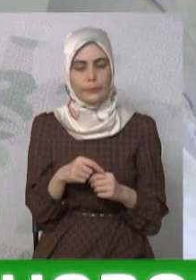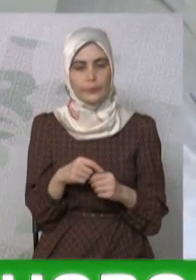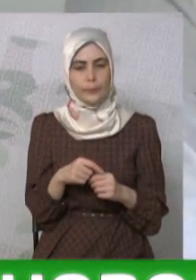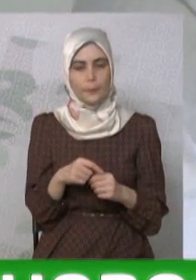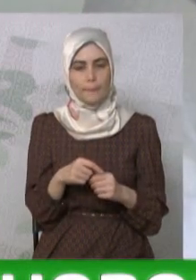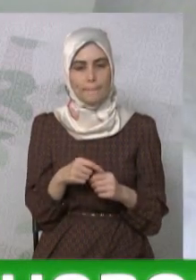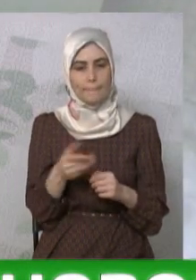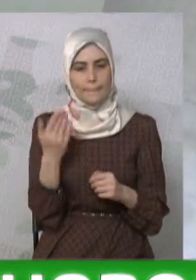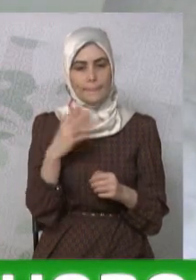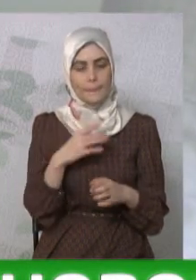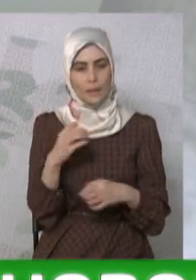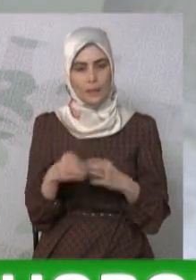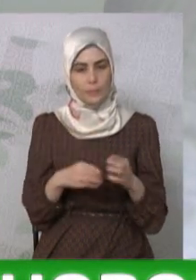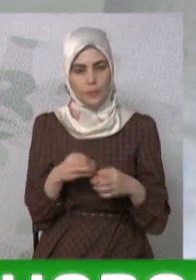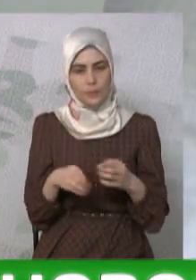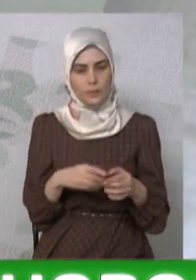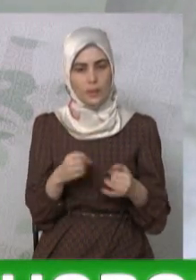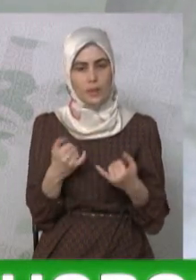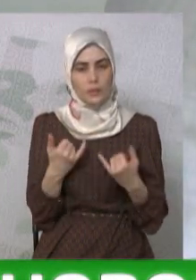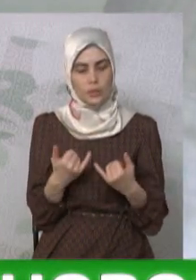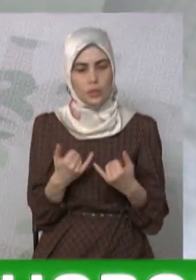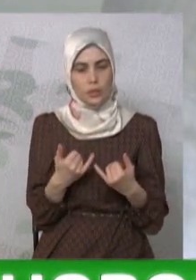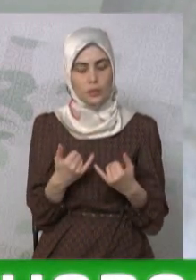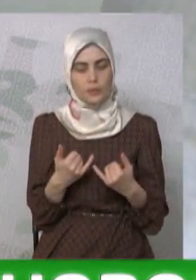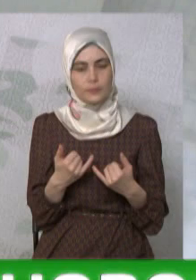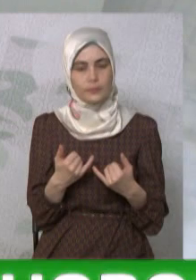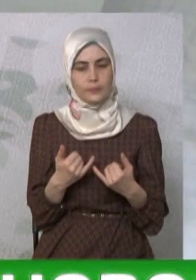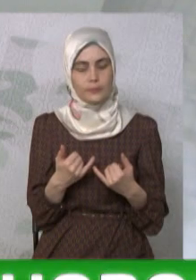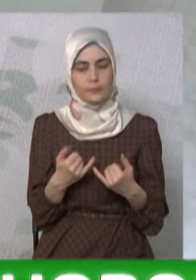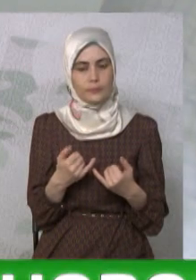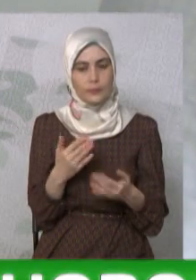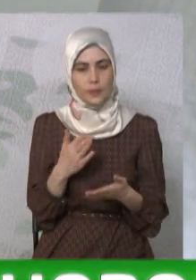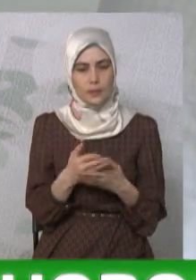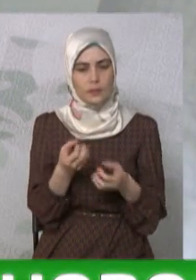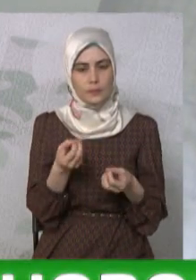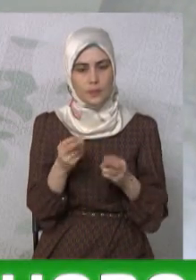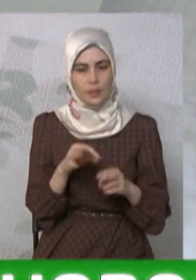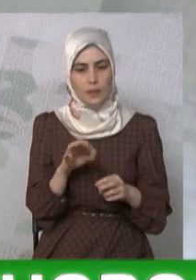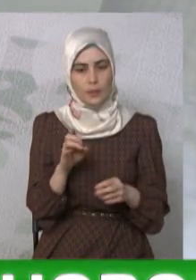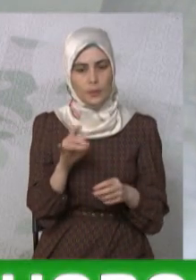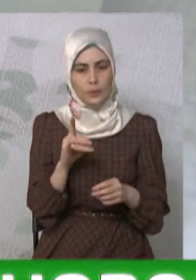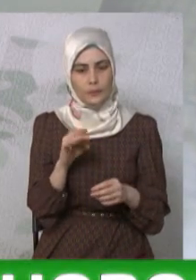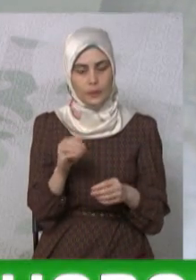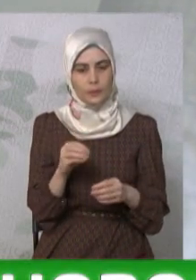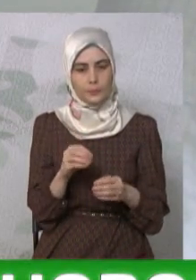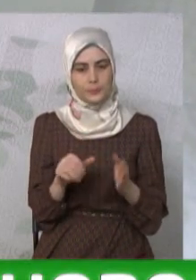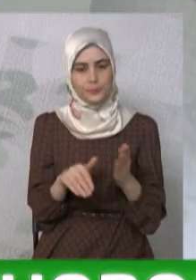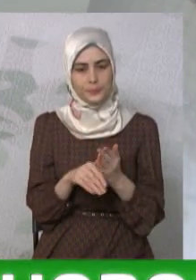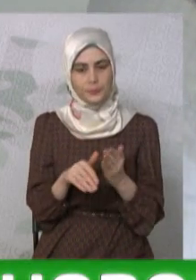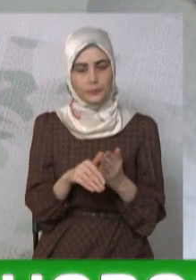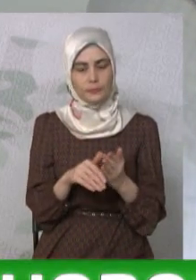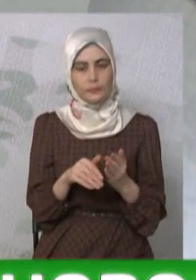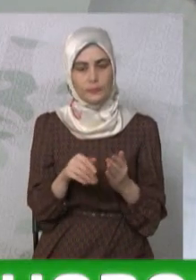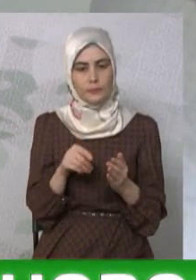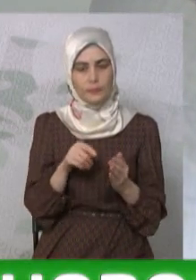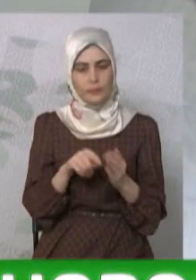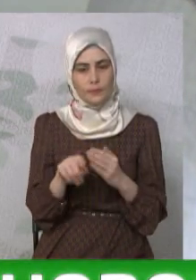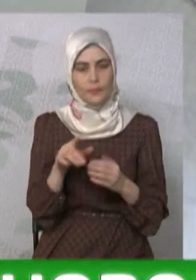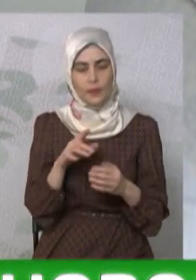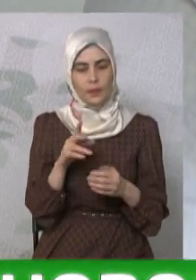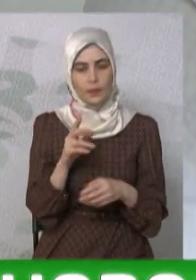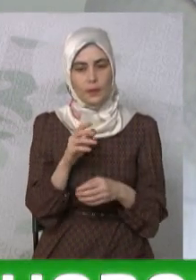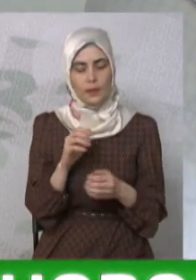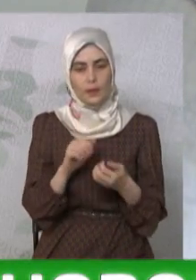раньше мы их оперировали открыто, вот, сейчас есть оборудование, которое позволяет нам эндоскопически дробить камни